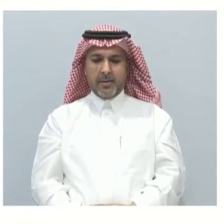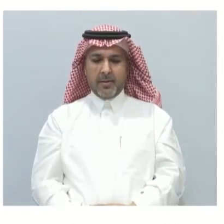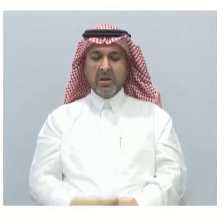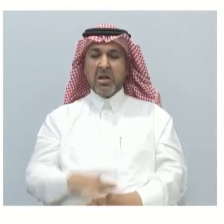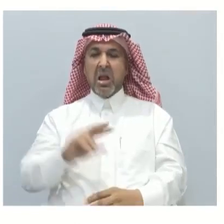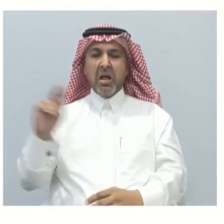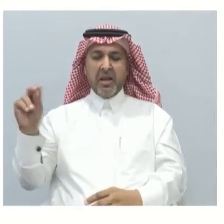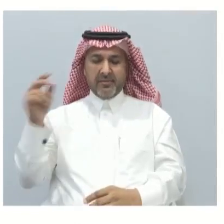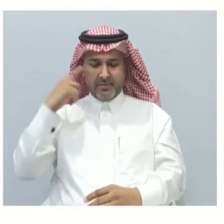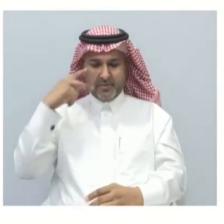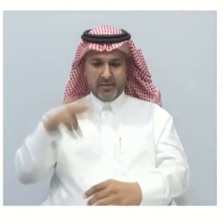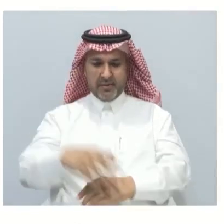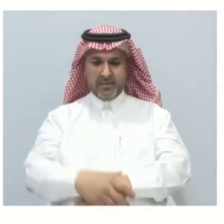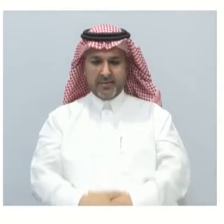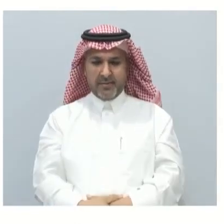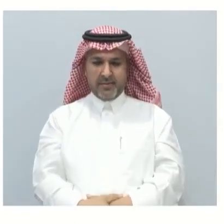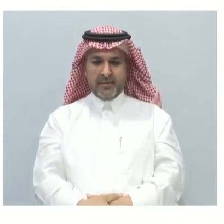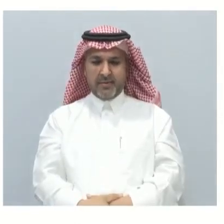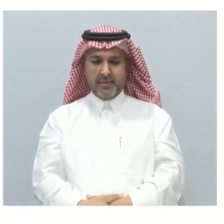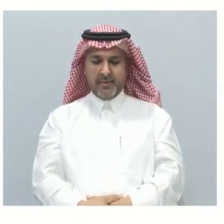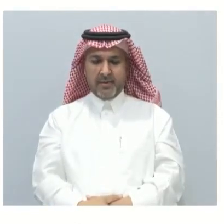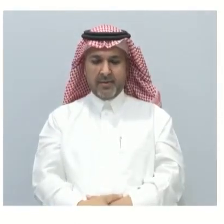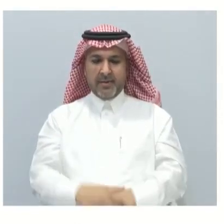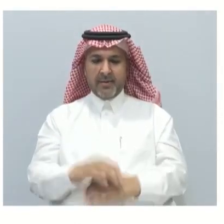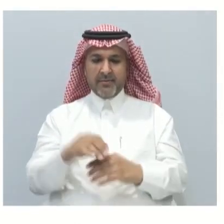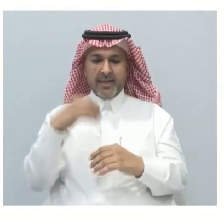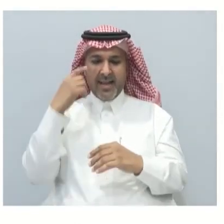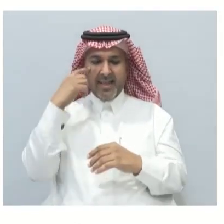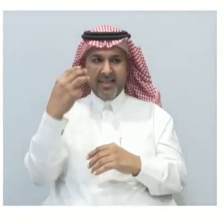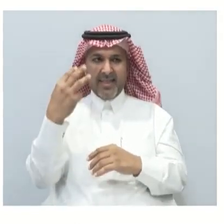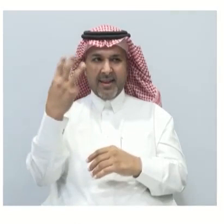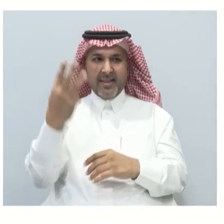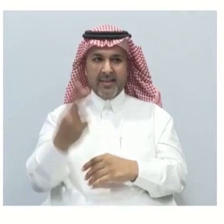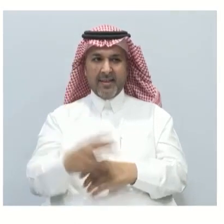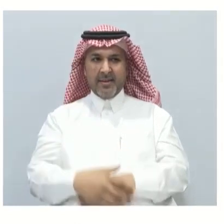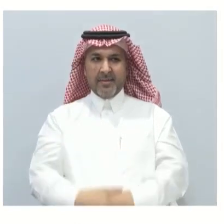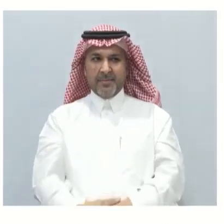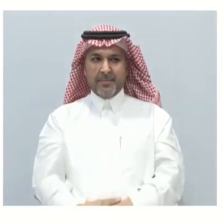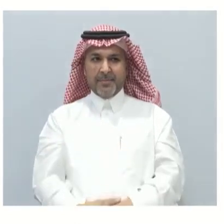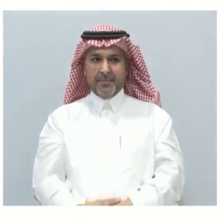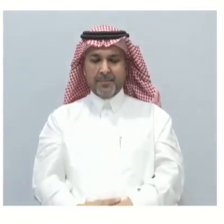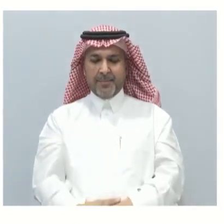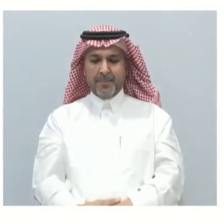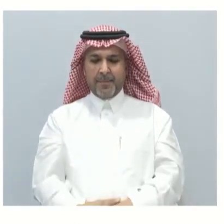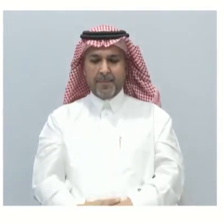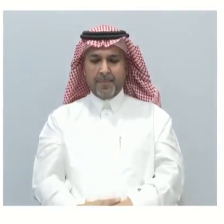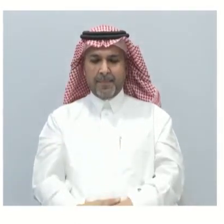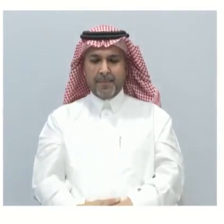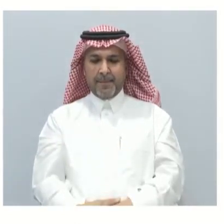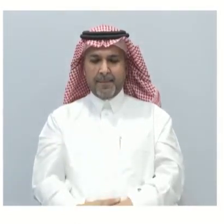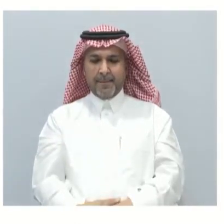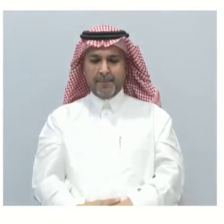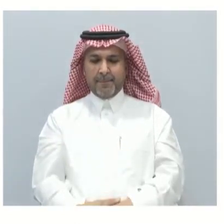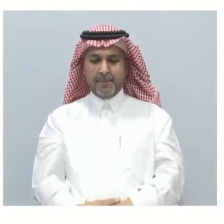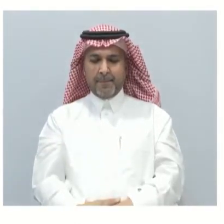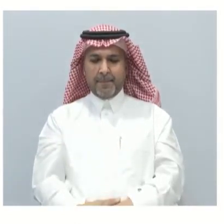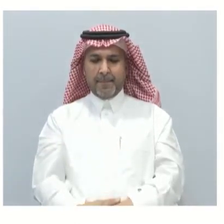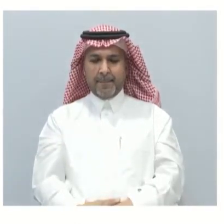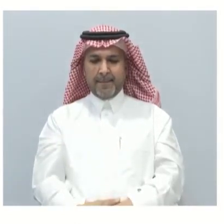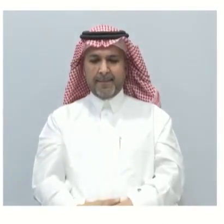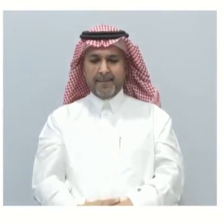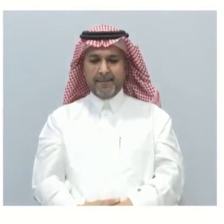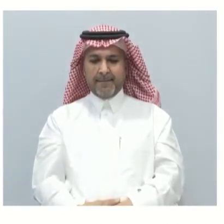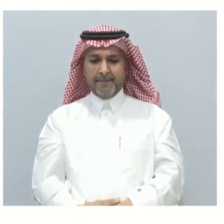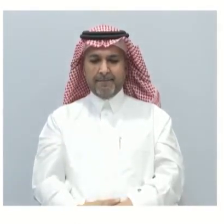الافكار هذه بتحولها الى 3 تربيع فبالتالي بنقول عندنا اثين مضروبه في اكس زائدا 2 وفي الطرف الثاني